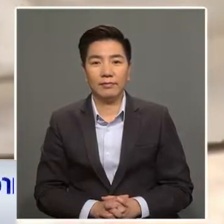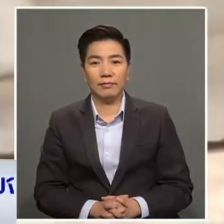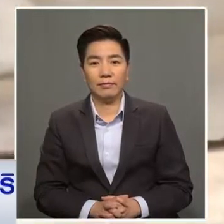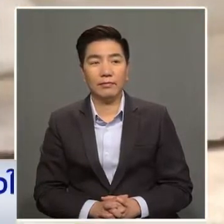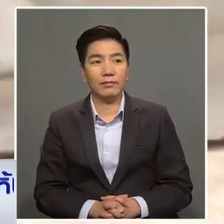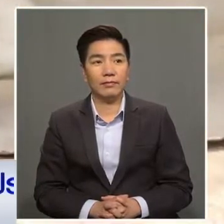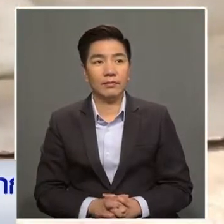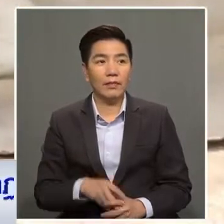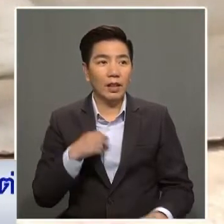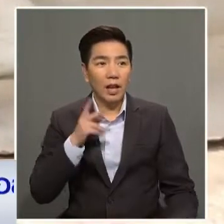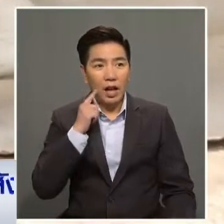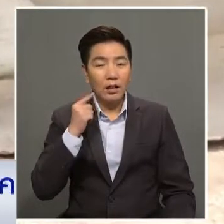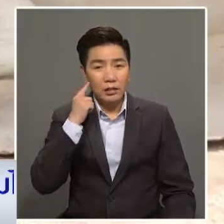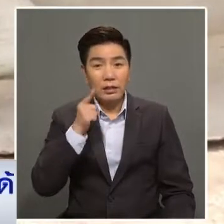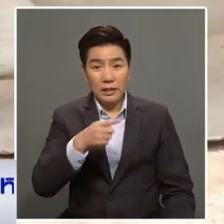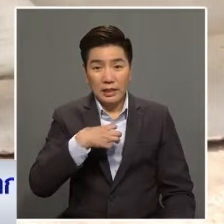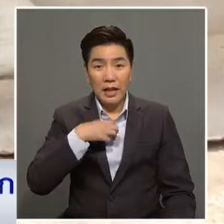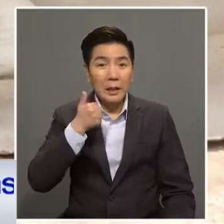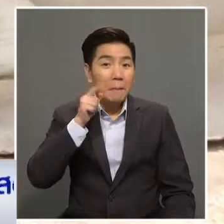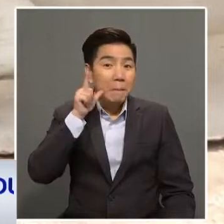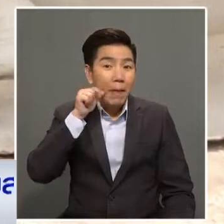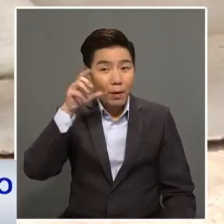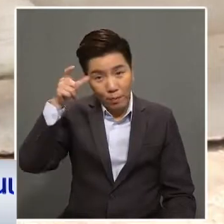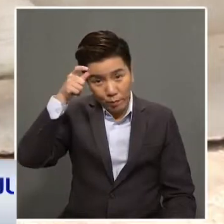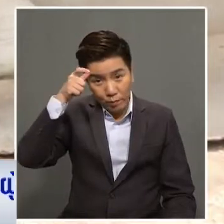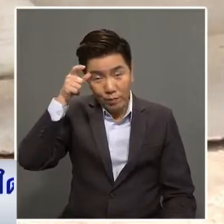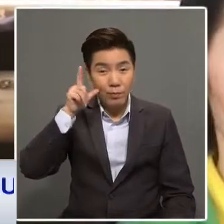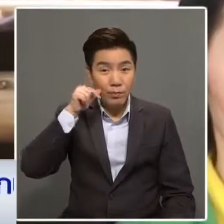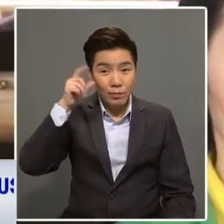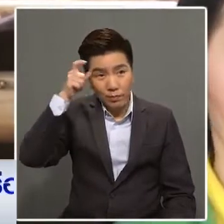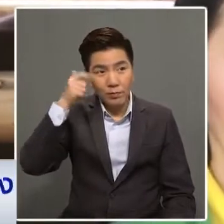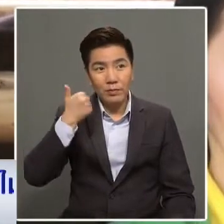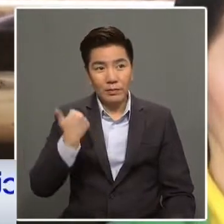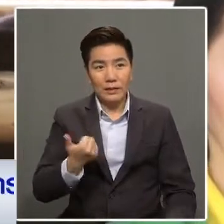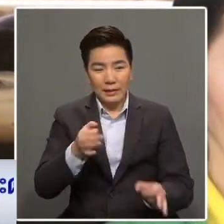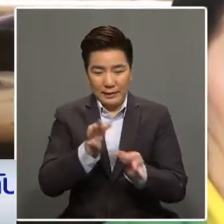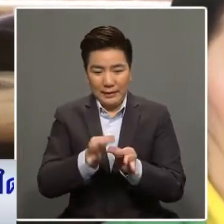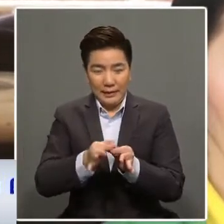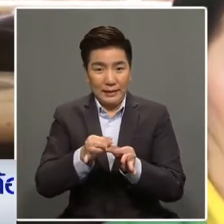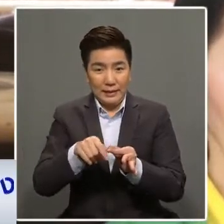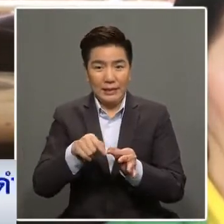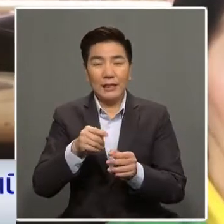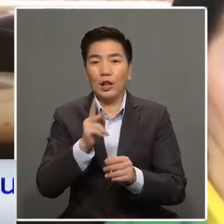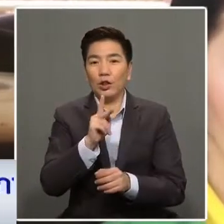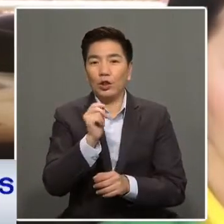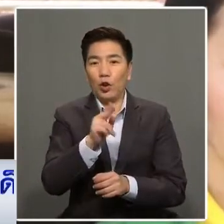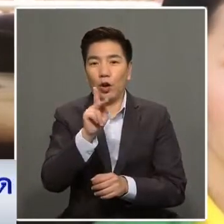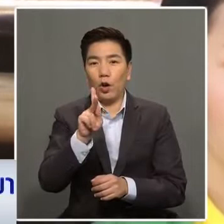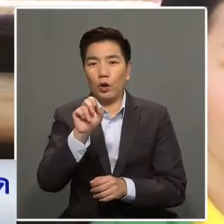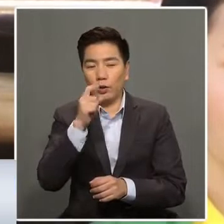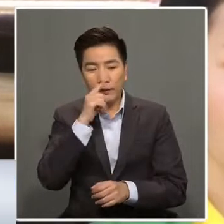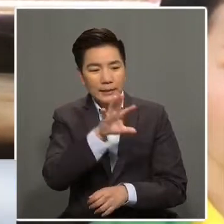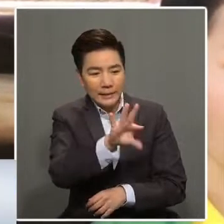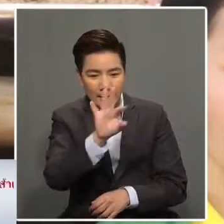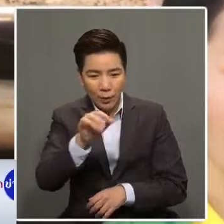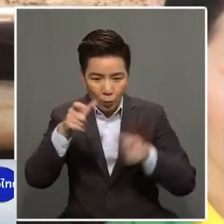ครับเห็นได้ข่าวว่าคุณกำพูอยากได้แม่พันธ ุ์ ครับว่าวันนี้ก็เลยทางธกส.สุพรรณบุรีก็พาคุณกำพูมาเลือกเ